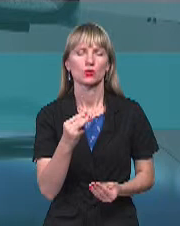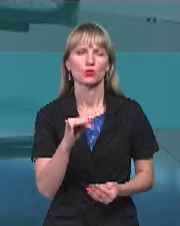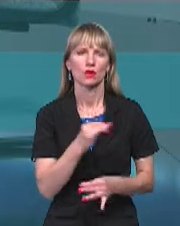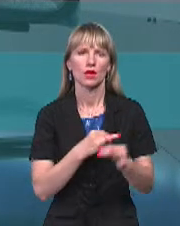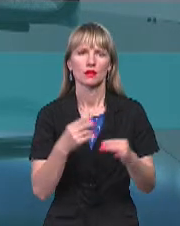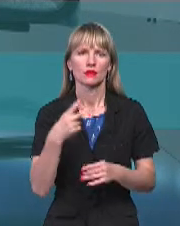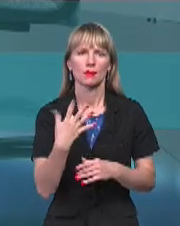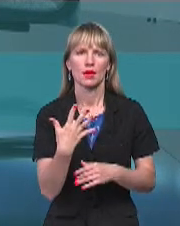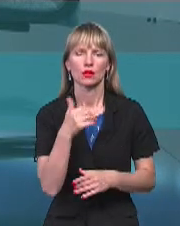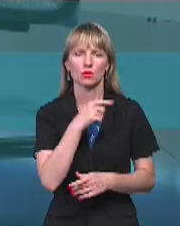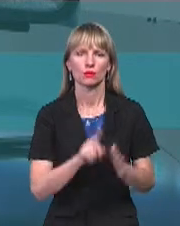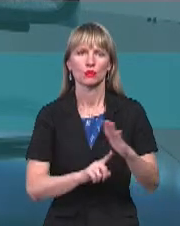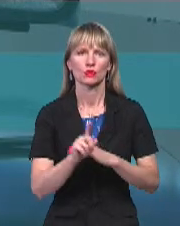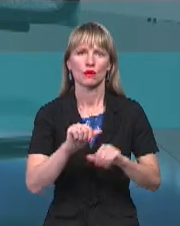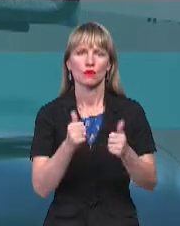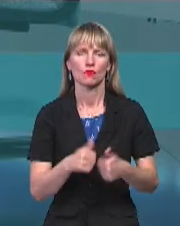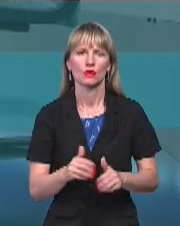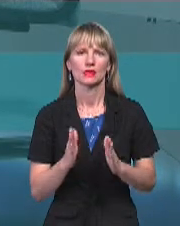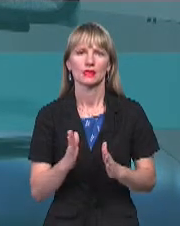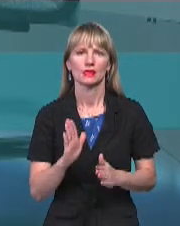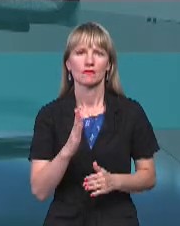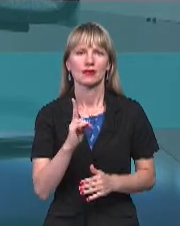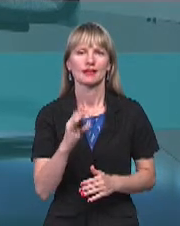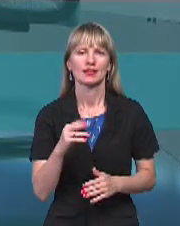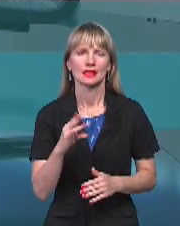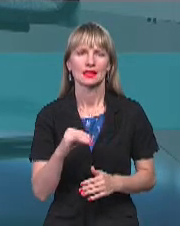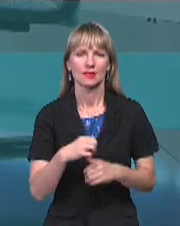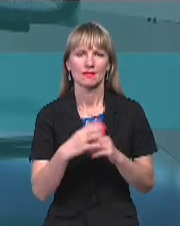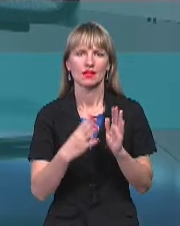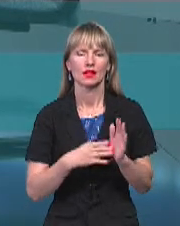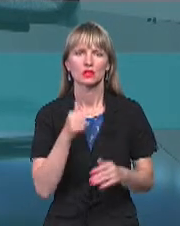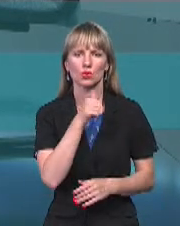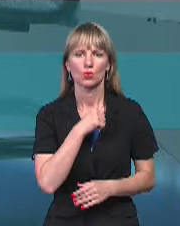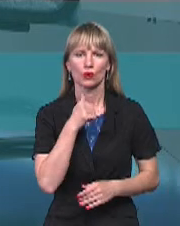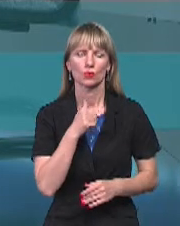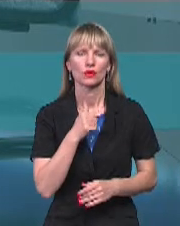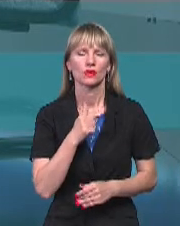почали оформлюватися лише в квітні 2019 року.